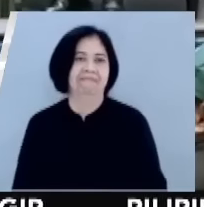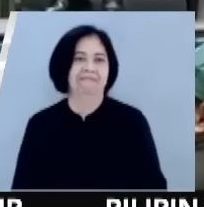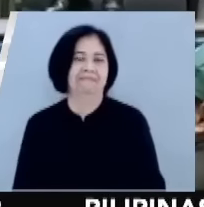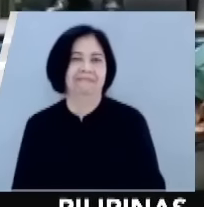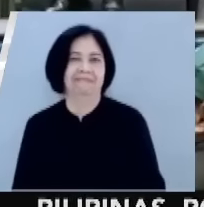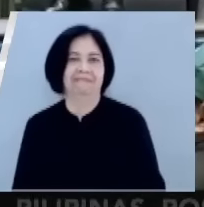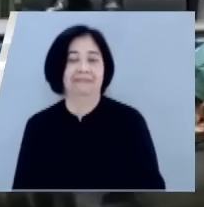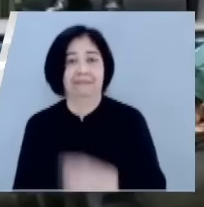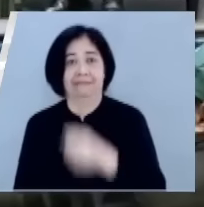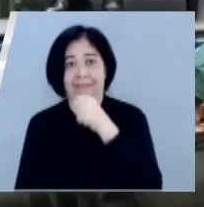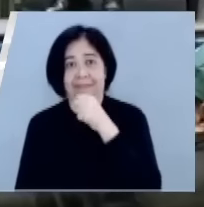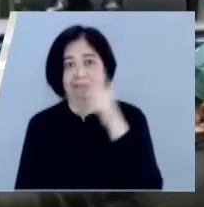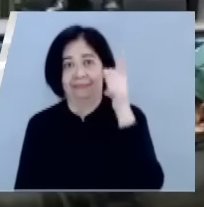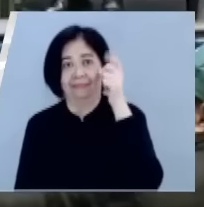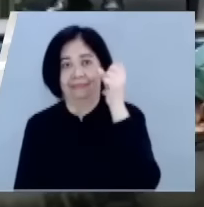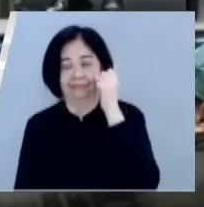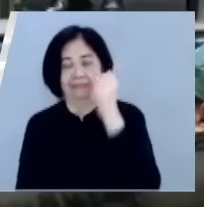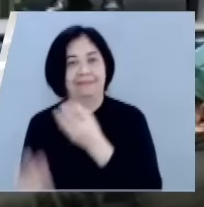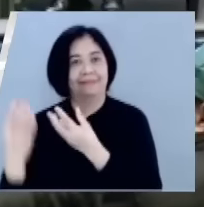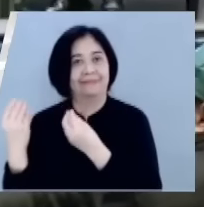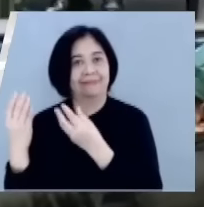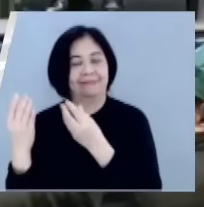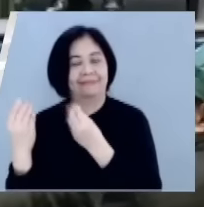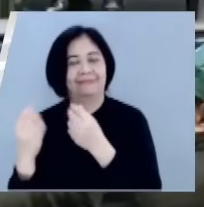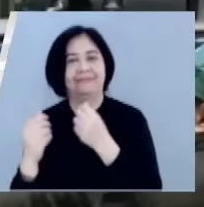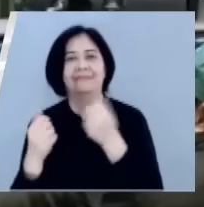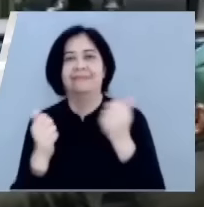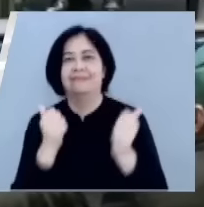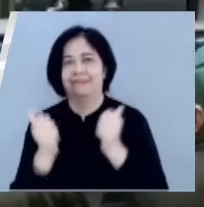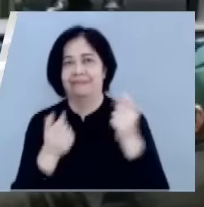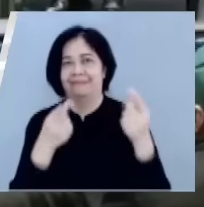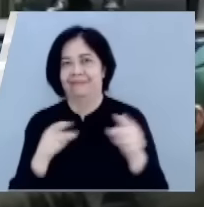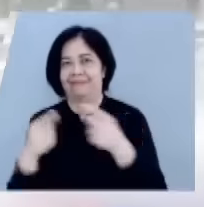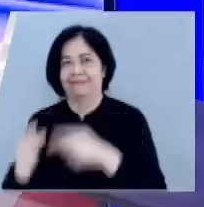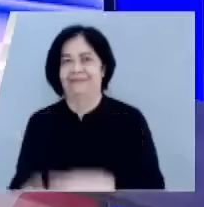War Santiago, updated sa showbiz happening.